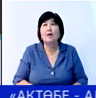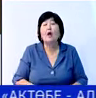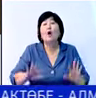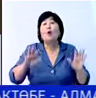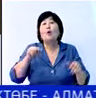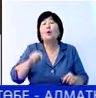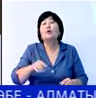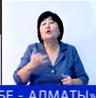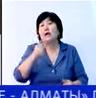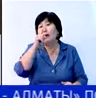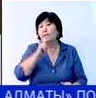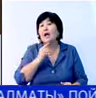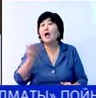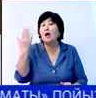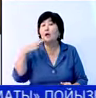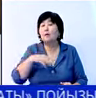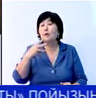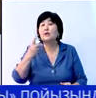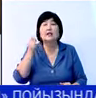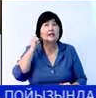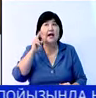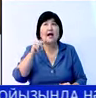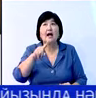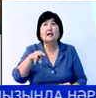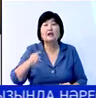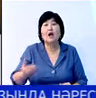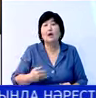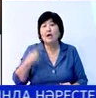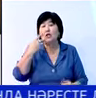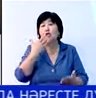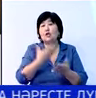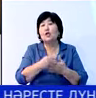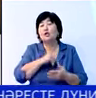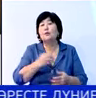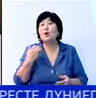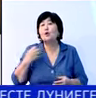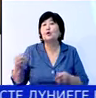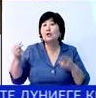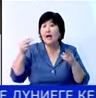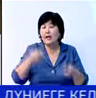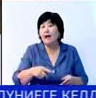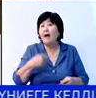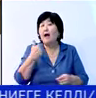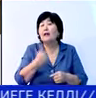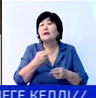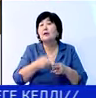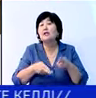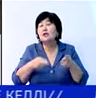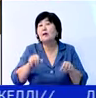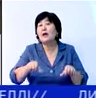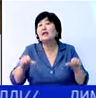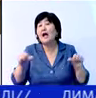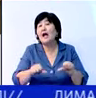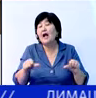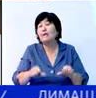Оқиға осыдан тура бір ай бұрын болған. 32 жастағы Қазалы ауданының тұрғыны жеке жұмыстарымен Қызылордаға келеді. Алдымен темір жол маңындағы